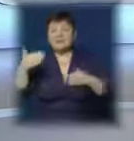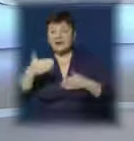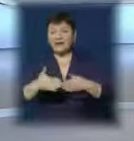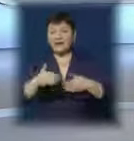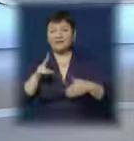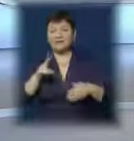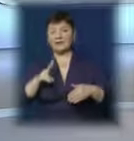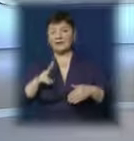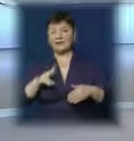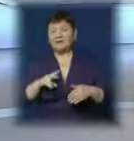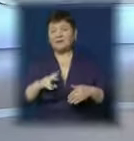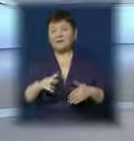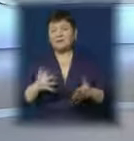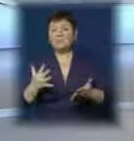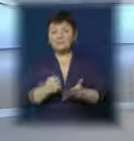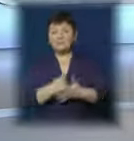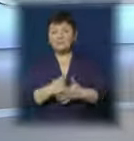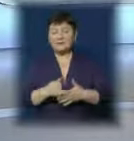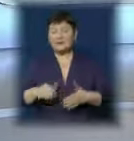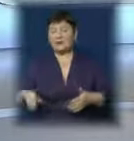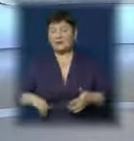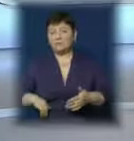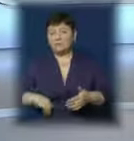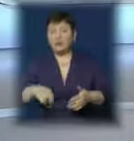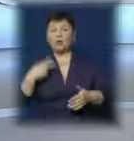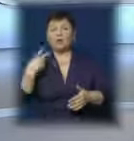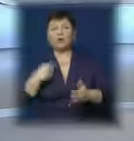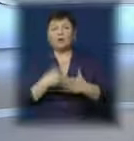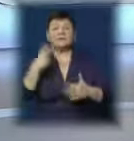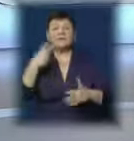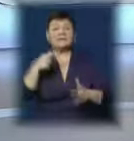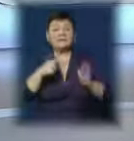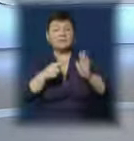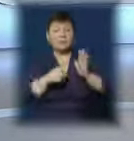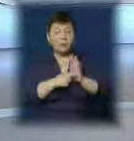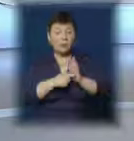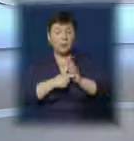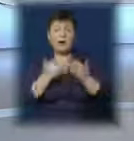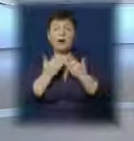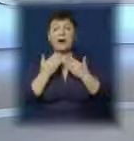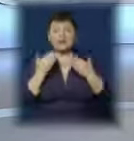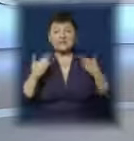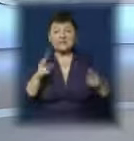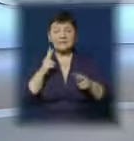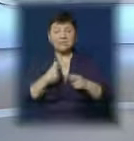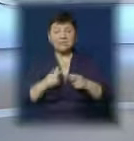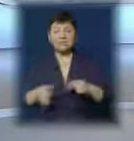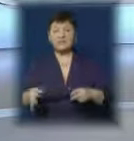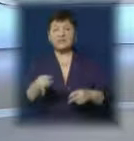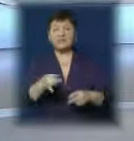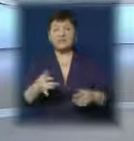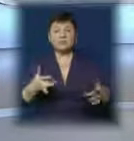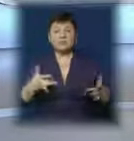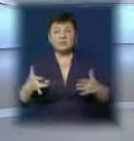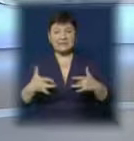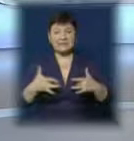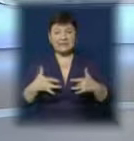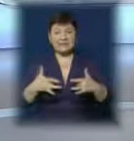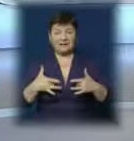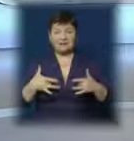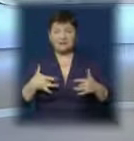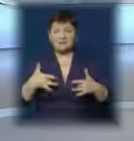на шахраїв. Збір коштів триватиме до 27 квітня. Акція завершиться гала-концертом в обласному центрі. Тоді ж